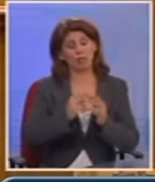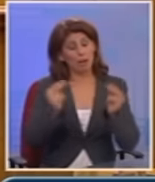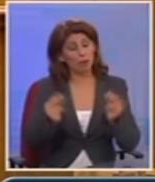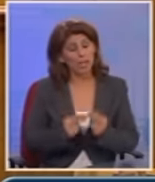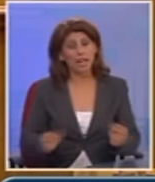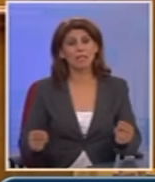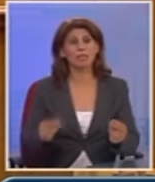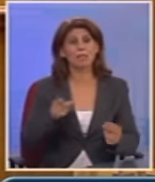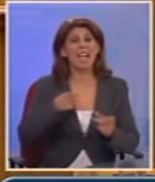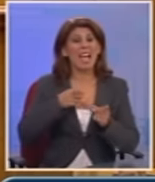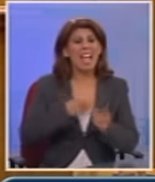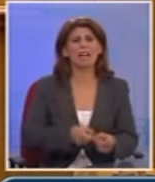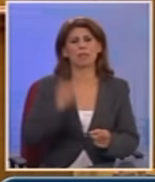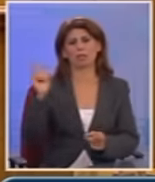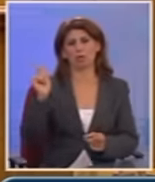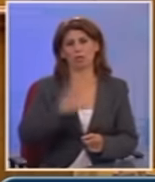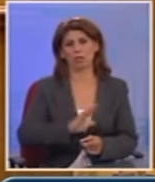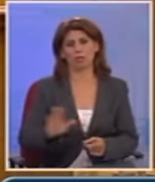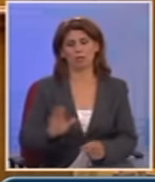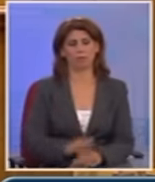συνέπειες μιας εγκληματικής πολιτικής.